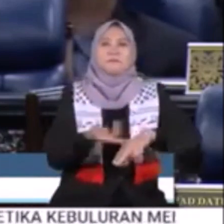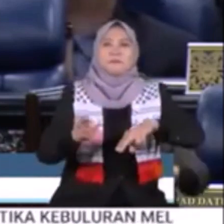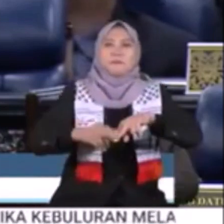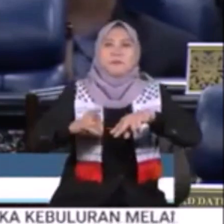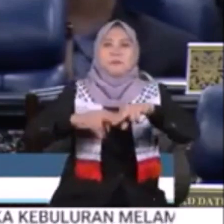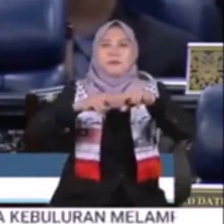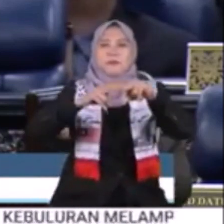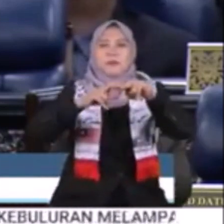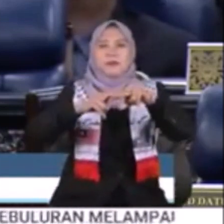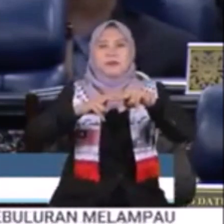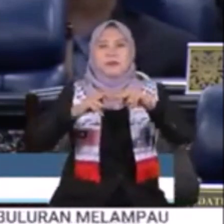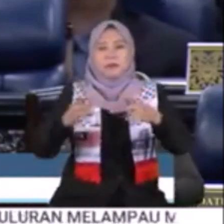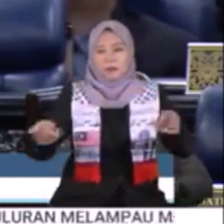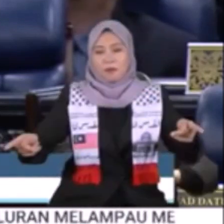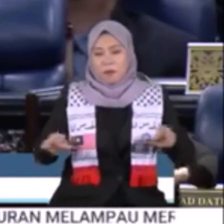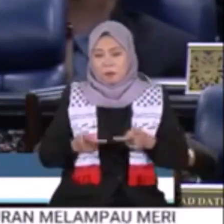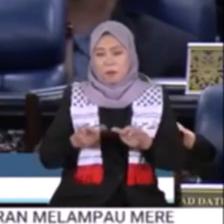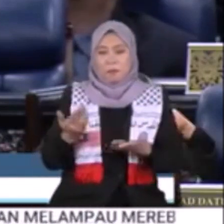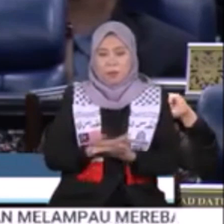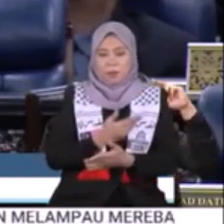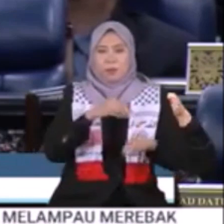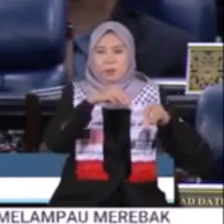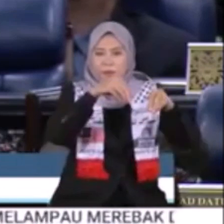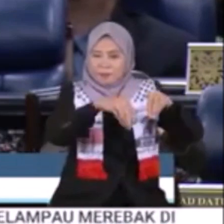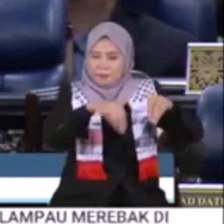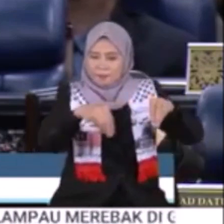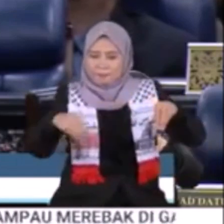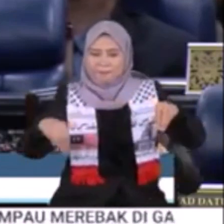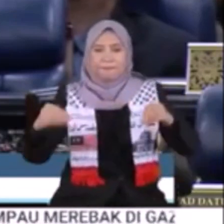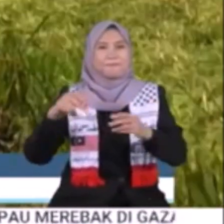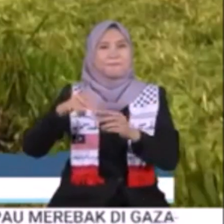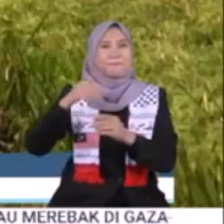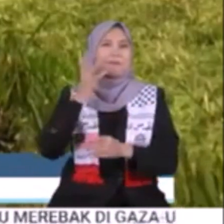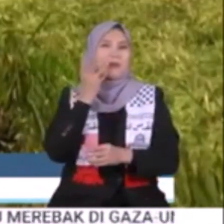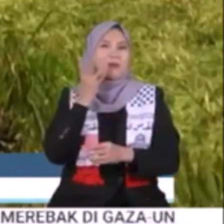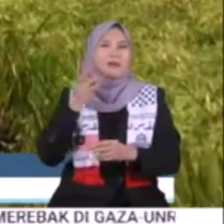dan memperluaskan kawasan baru penanam padi di Sabah.